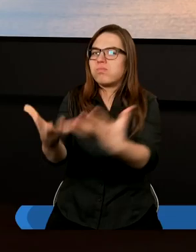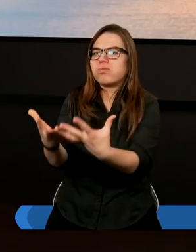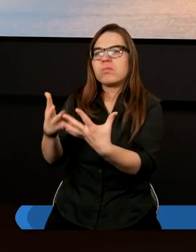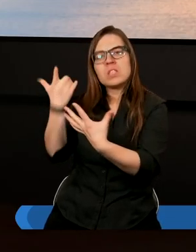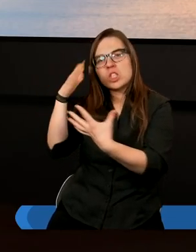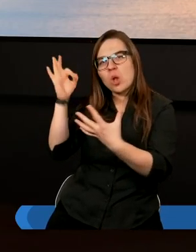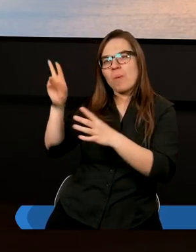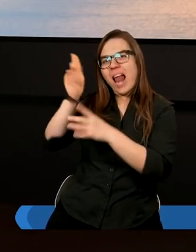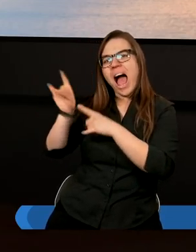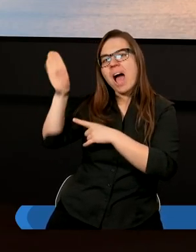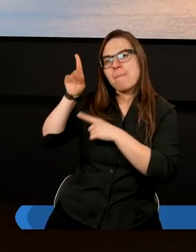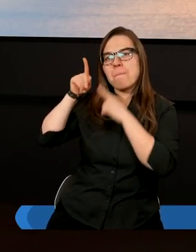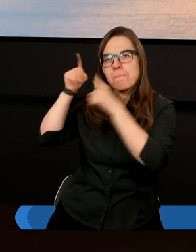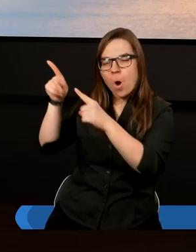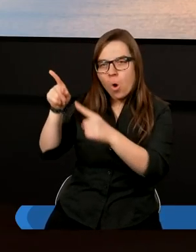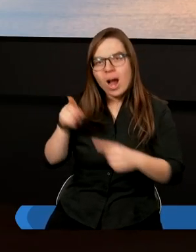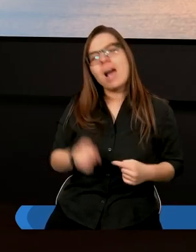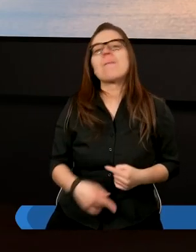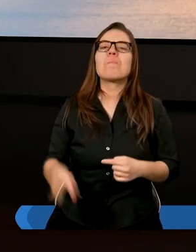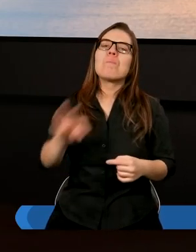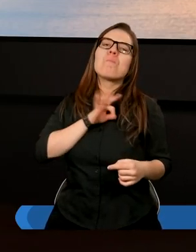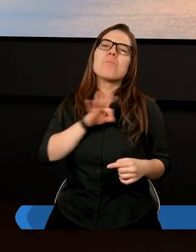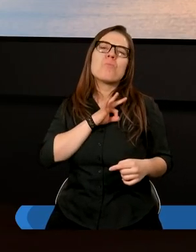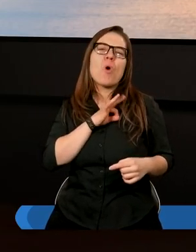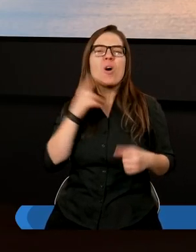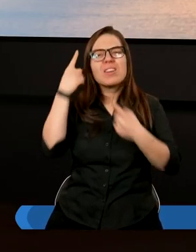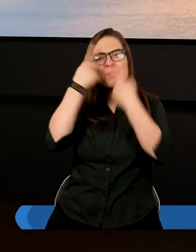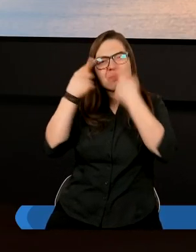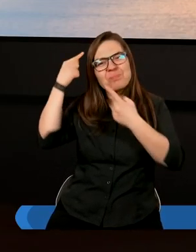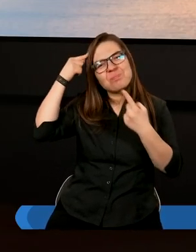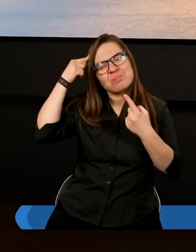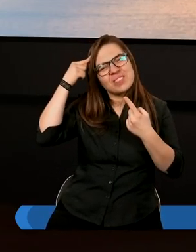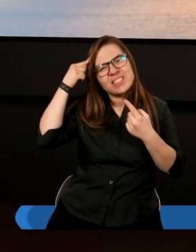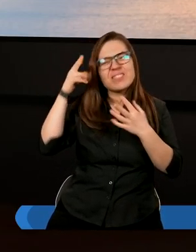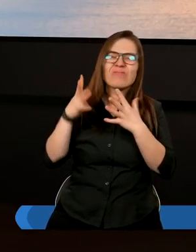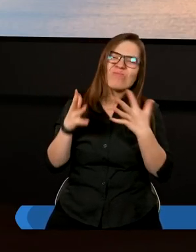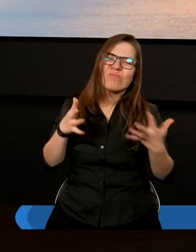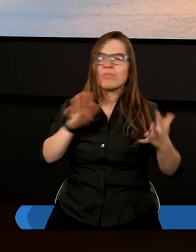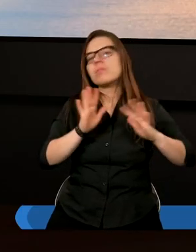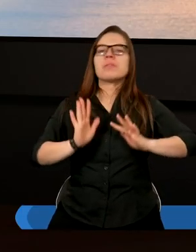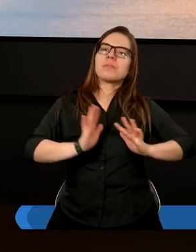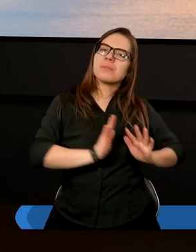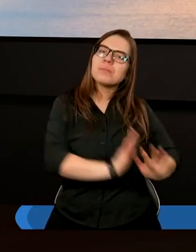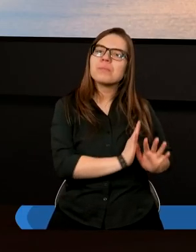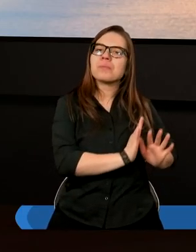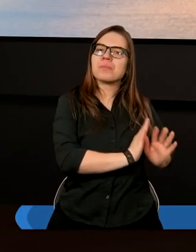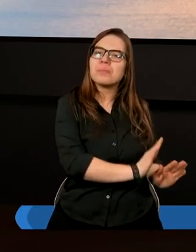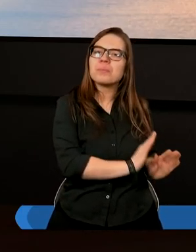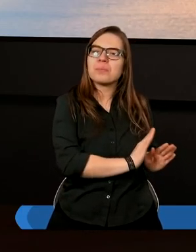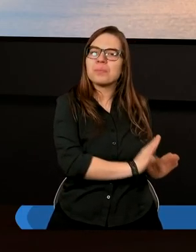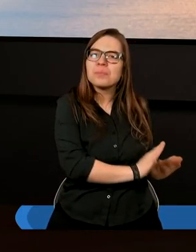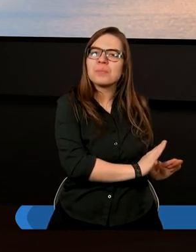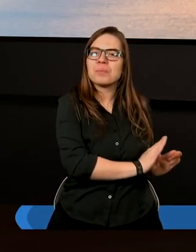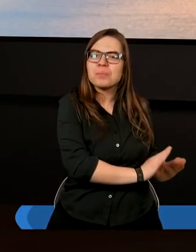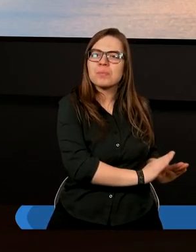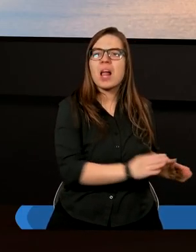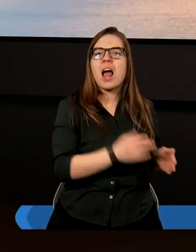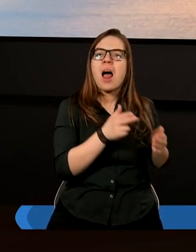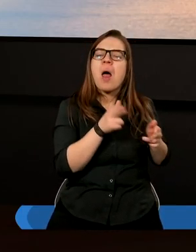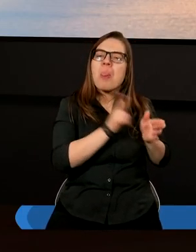i w swojej misji szafarza powinien Boga zawsze